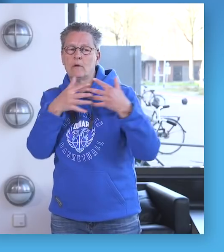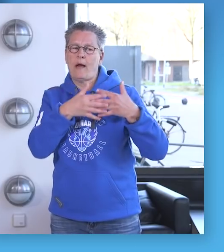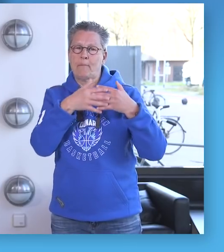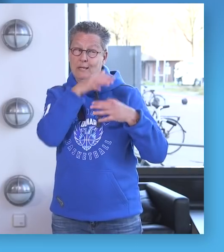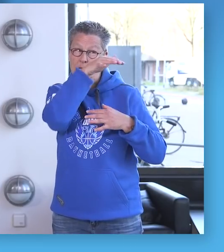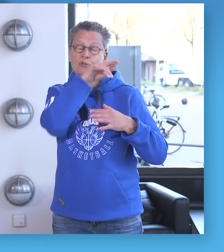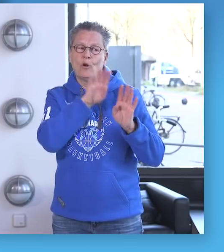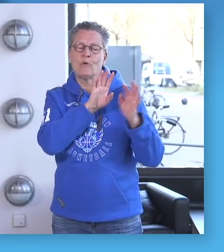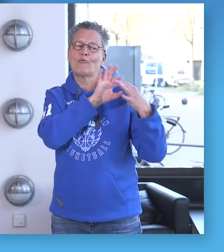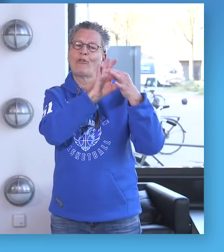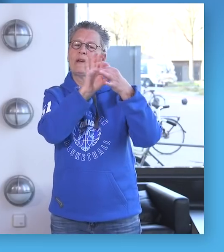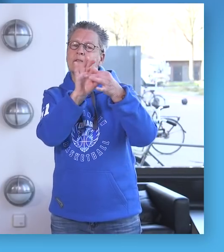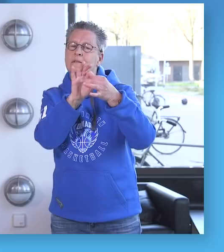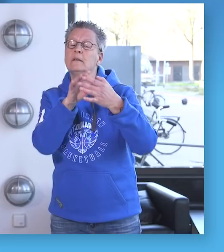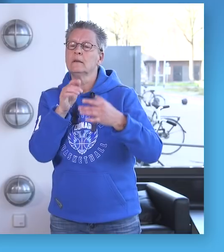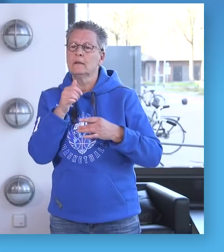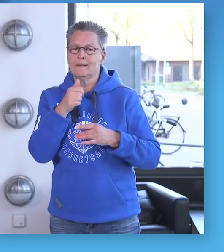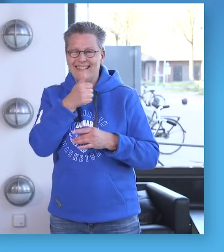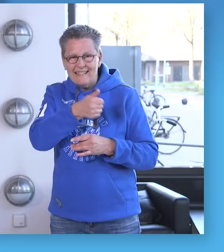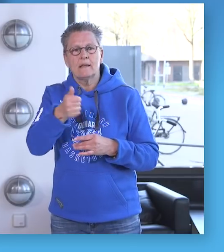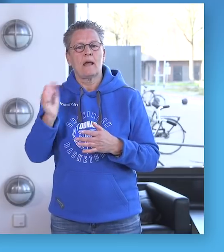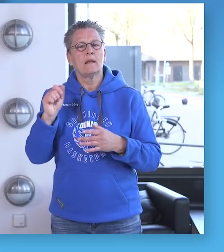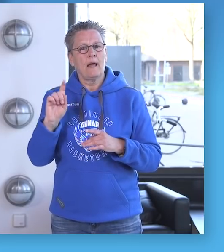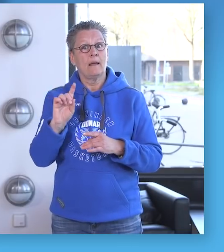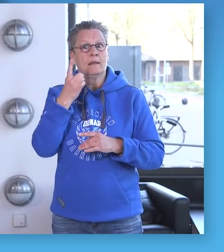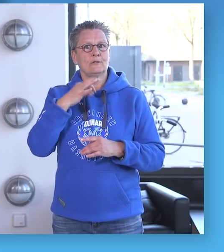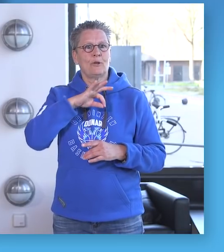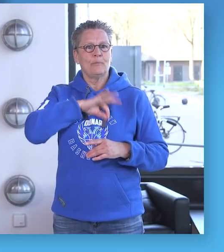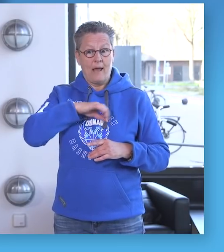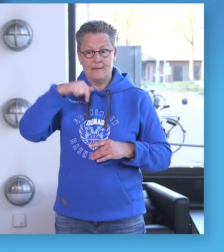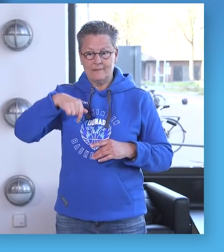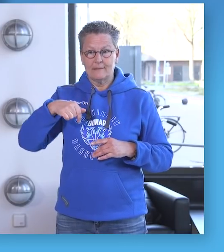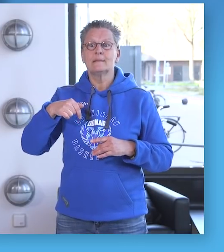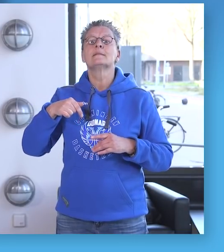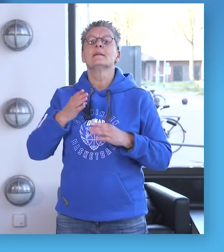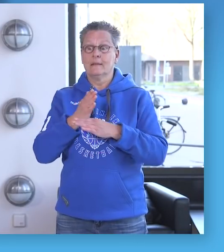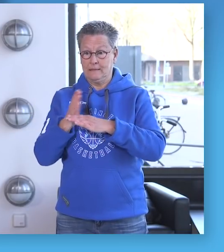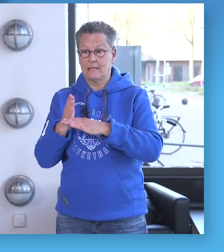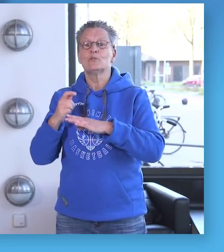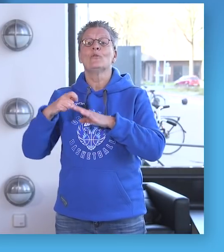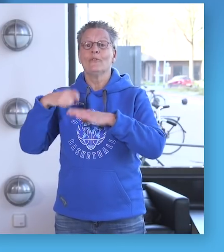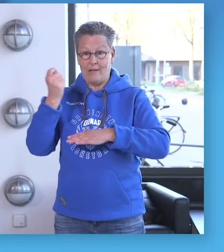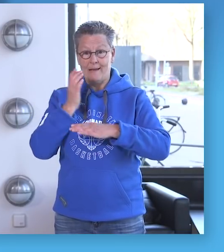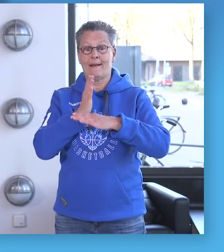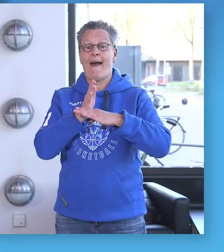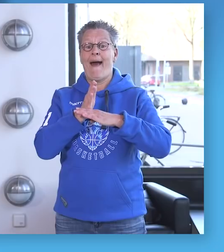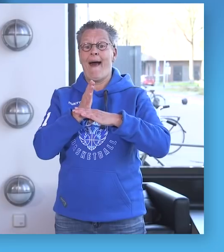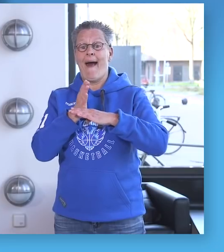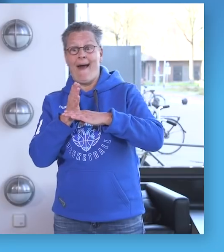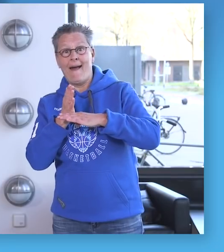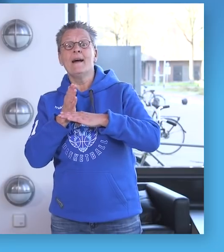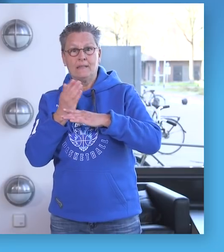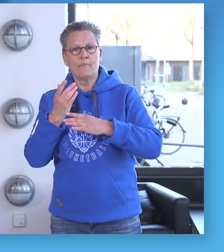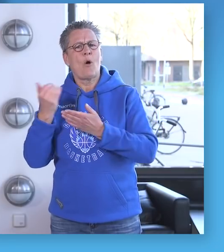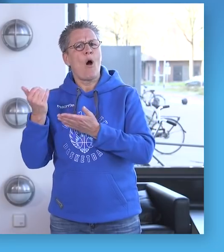dat iedereen van op het randje eigenlijk van je eerste prijs winnen dit seizoen. En een soort beloning krijgen voor het vele